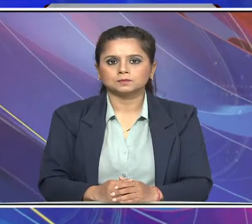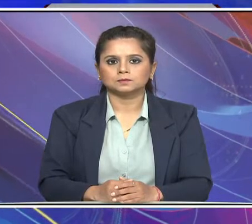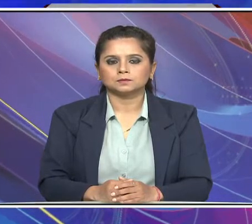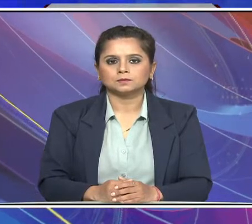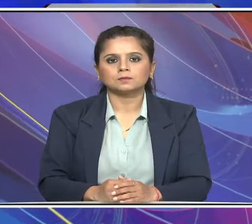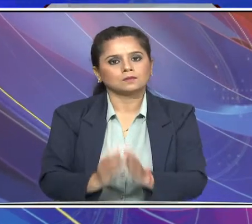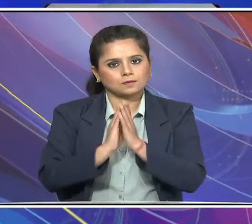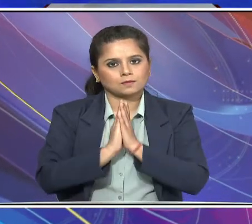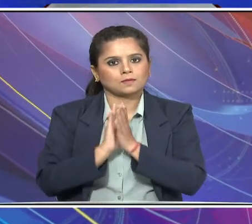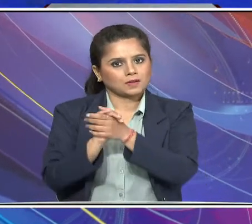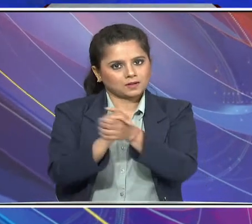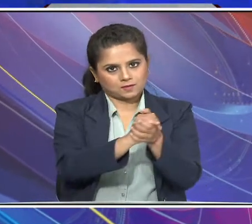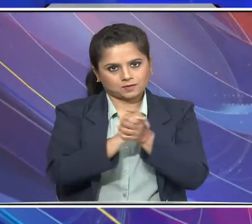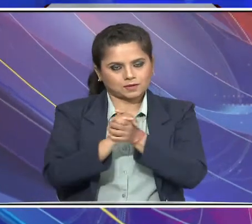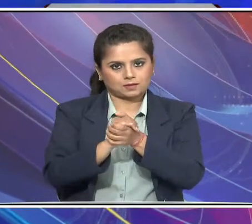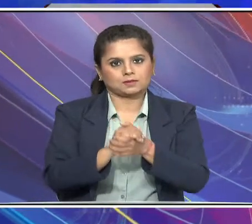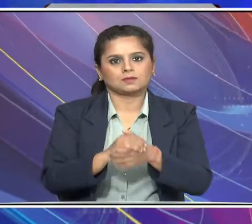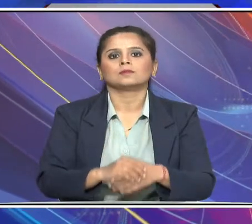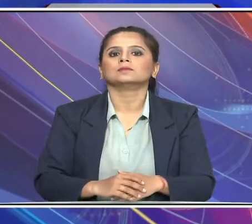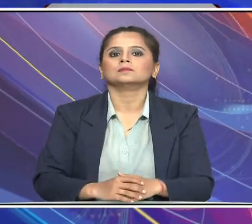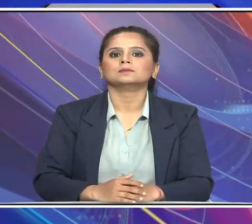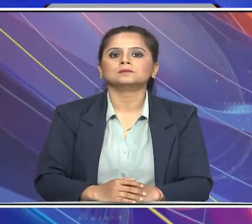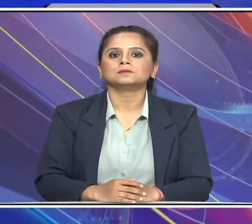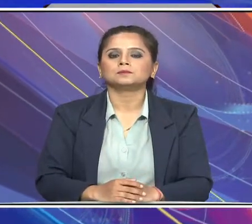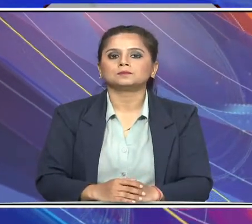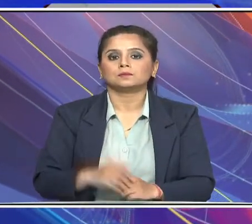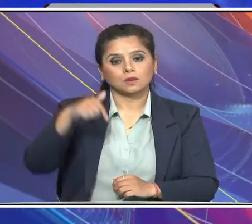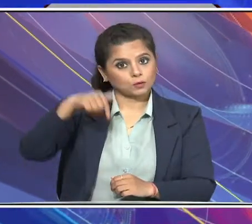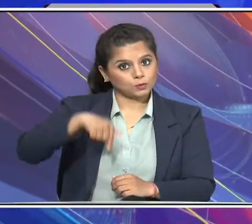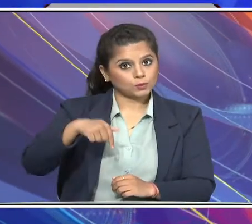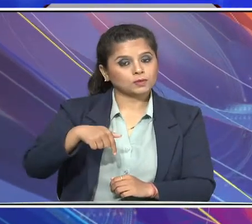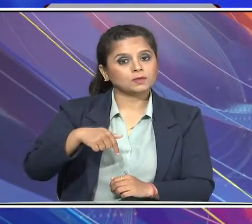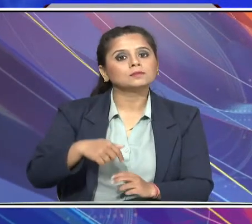नमस्ते दोस्तों आज